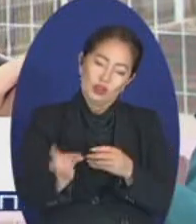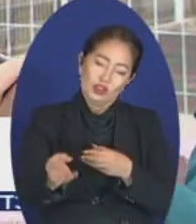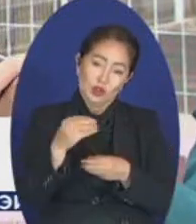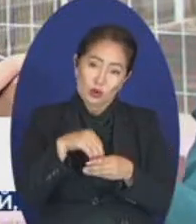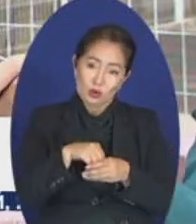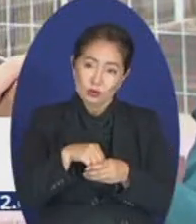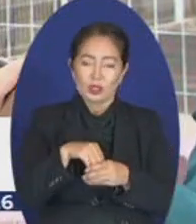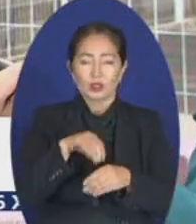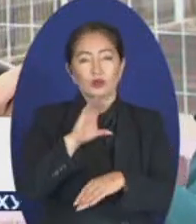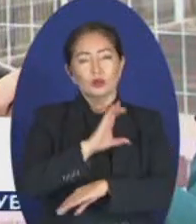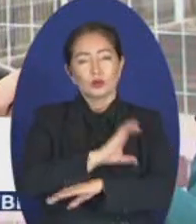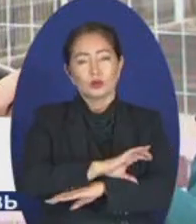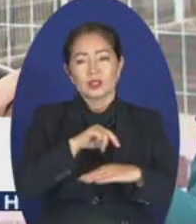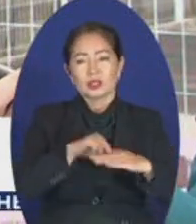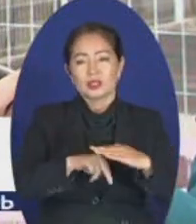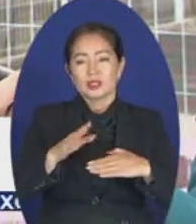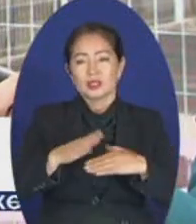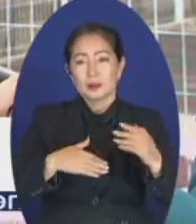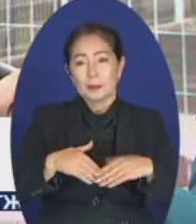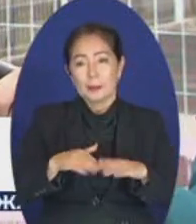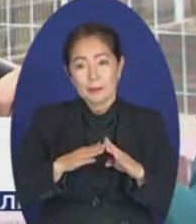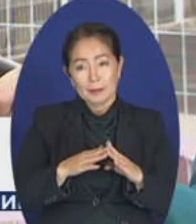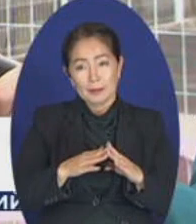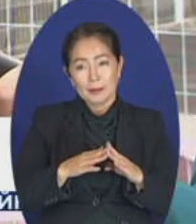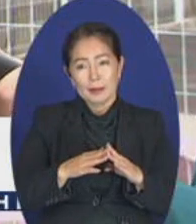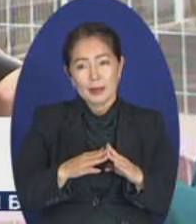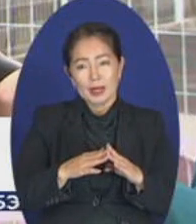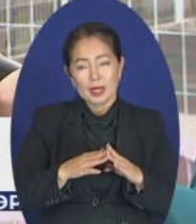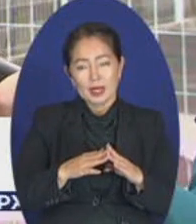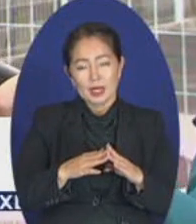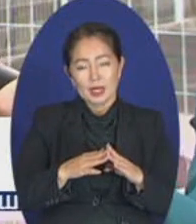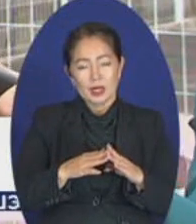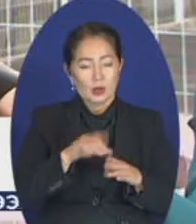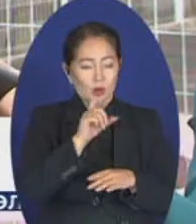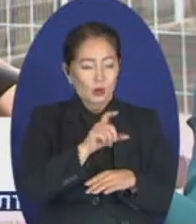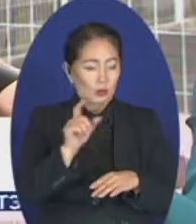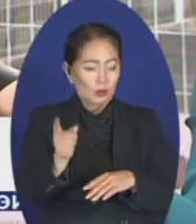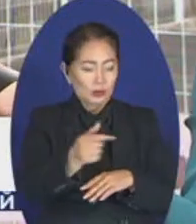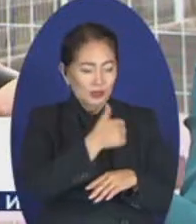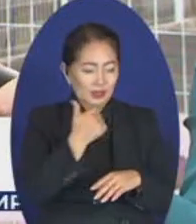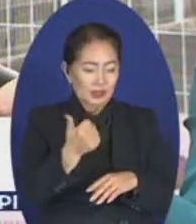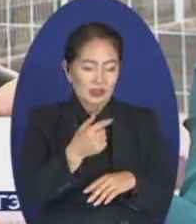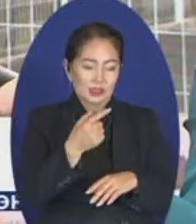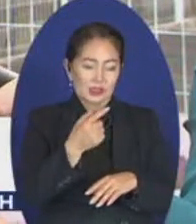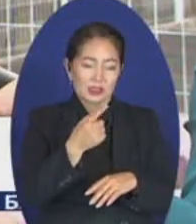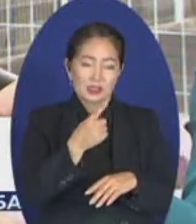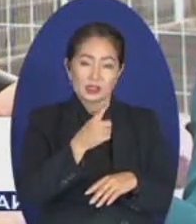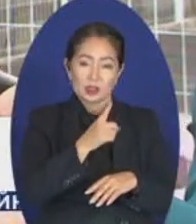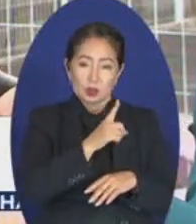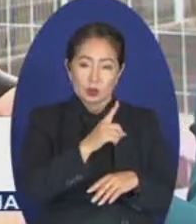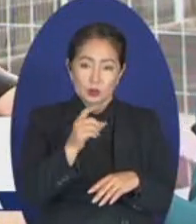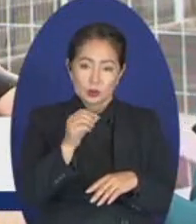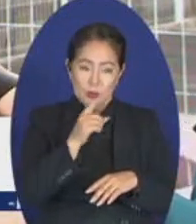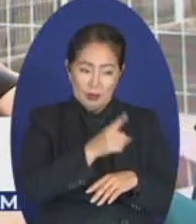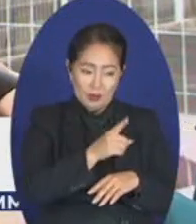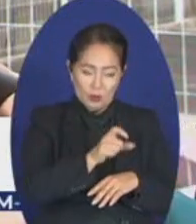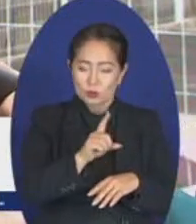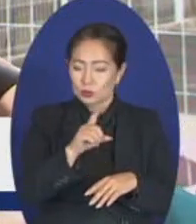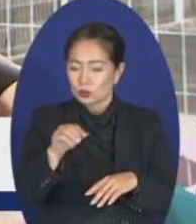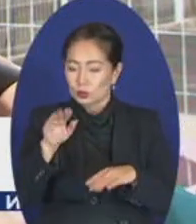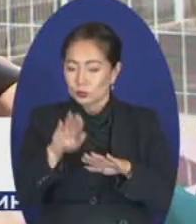шингээж сургууль цэцэрлэг одоо барих хүн амтны нийтсэн байдлаар одоо 1000 хүн тутамд нь хэд байх юм, 100 хүүхдээ